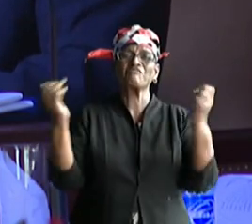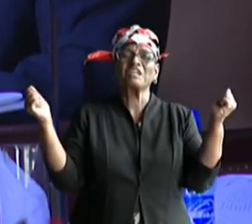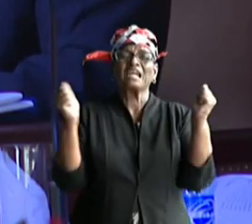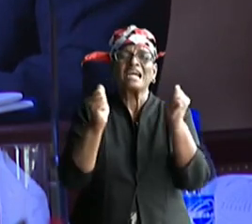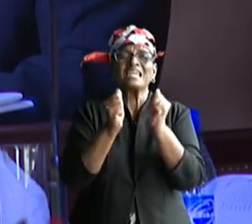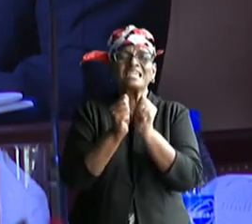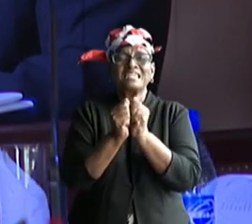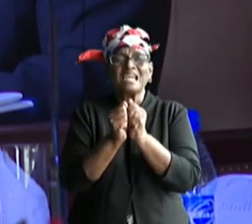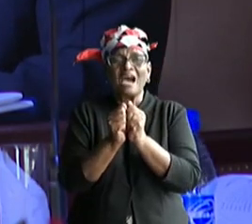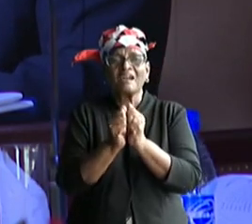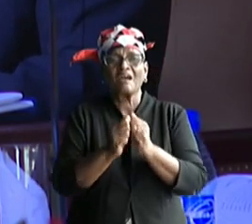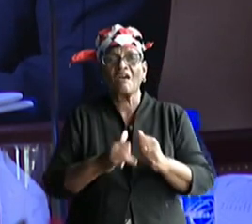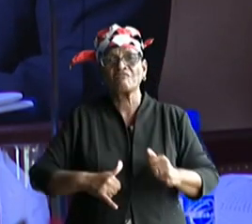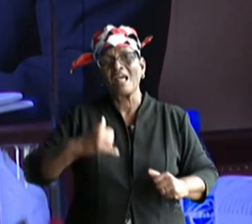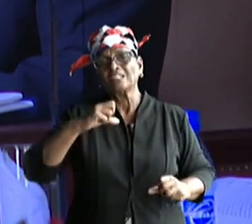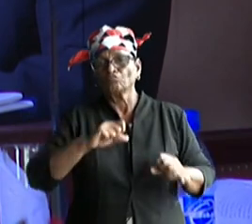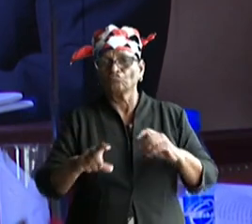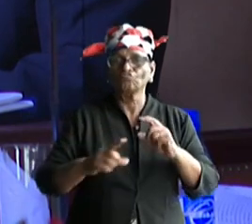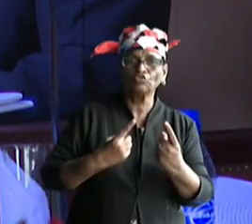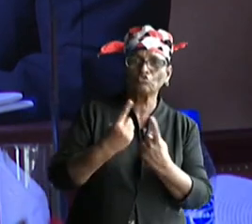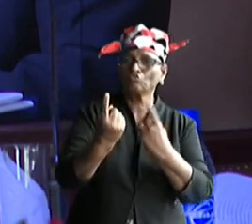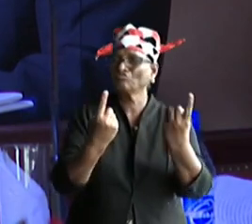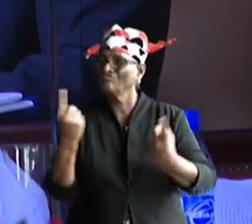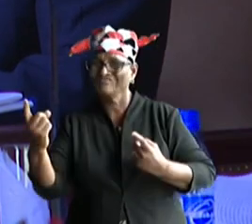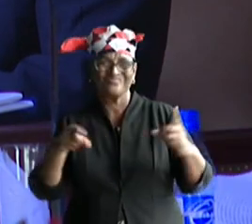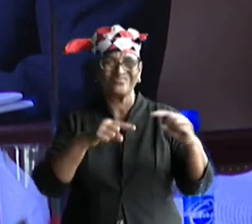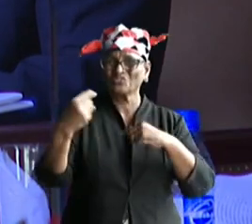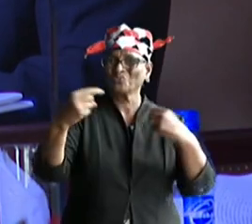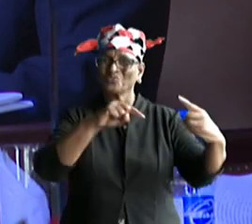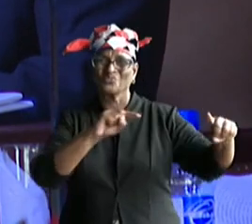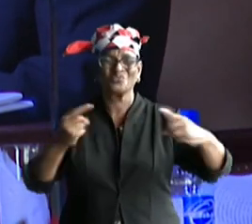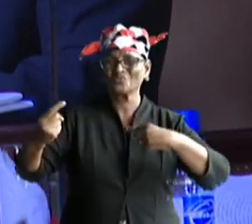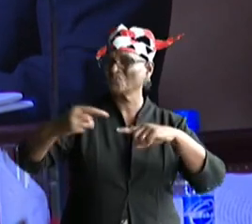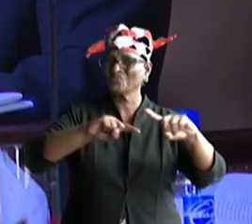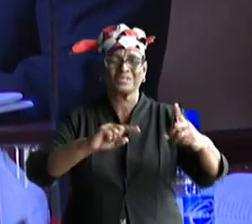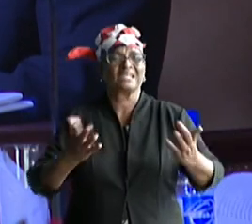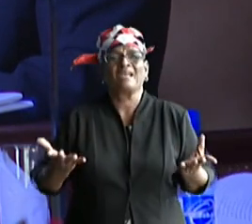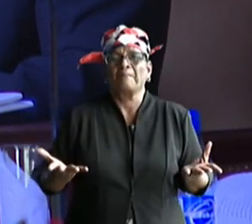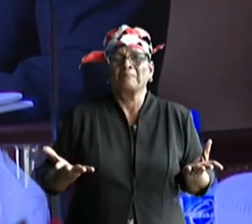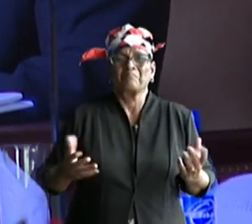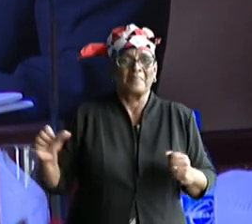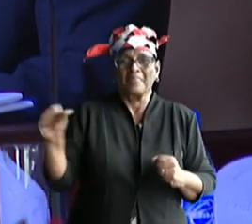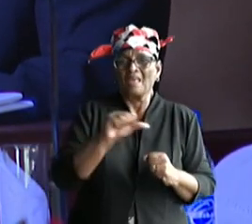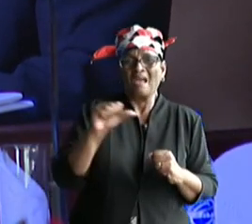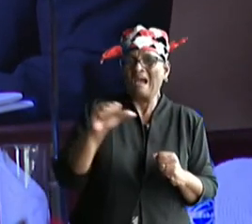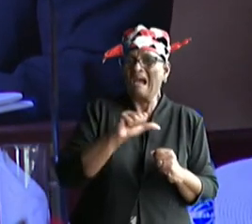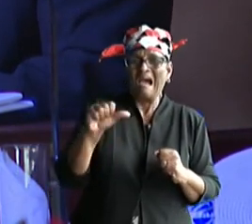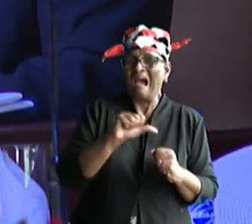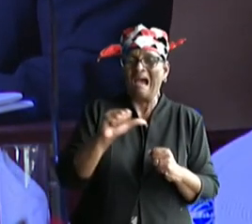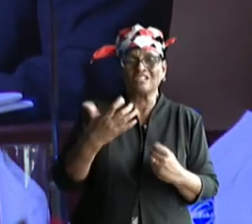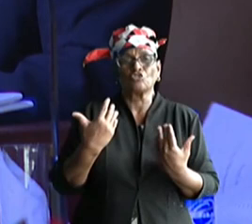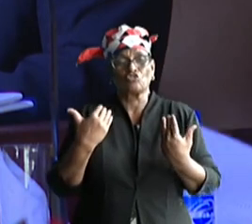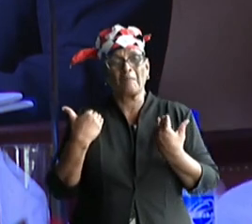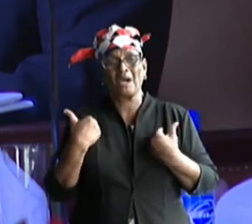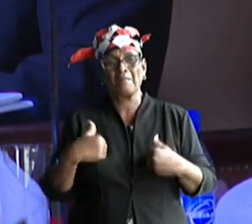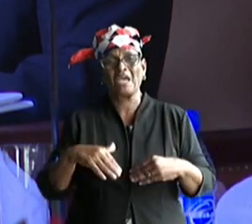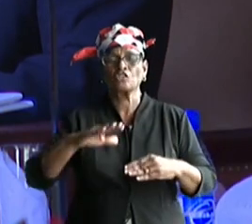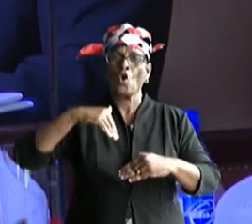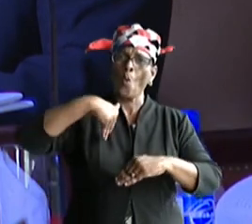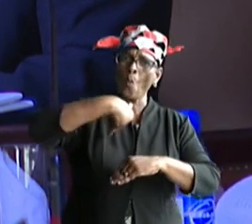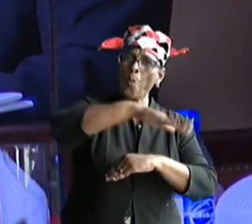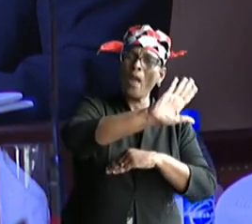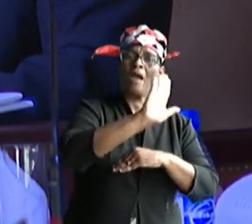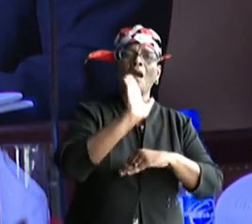hebben we zoveel djugu-djugu gekend, waardoor sommigen zonder omkijken het land zijn uitgerend. We